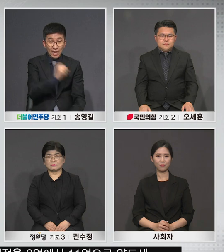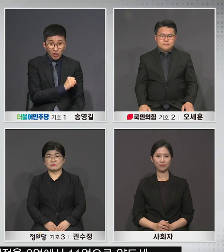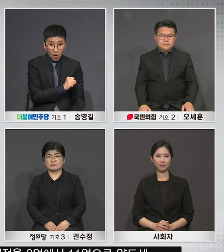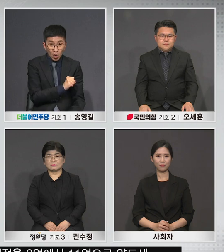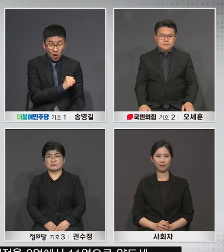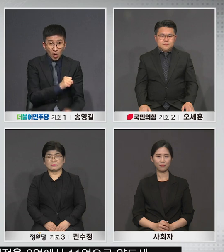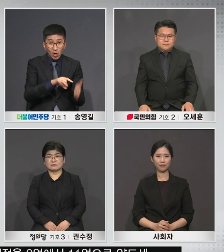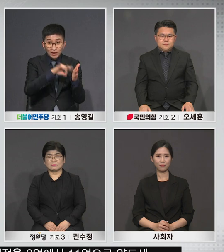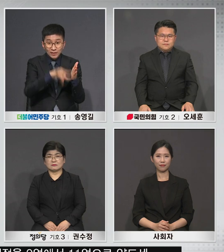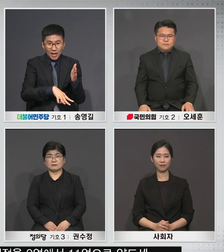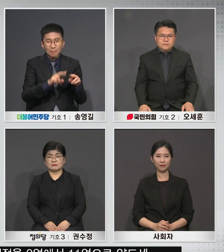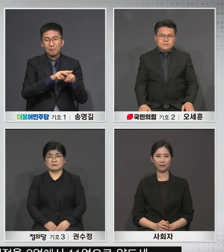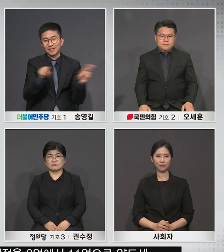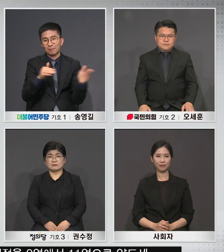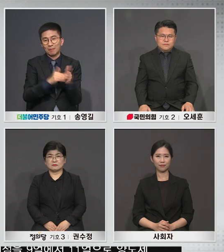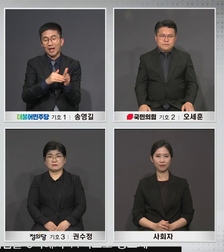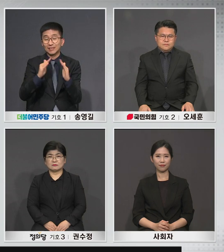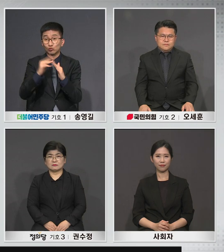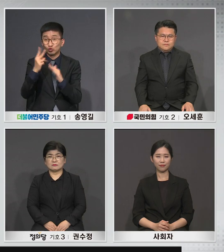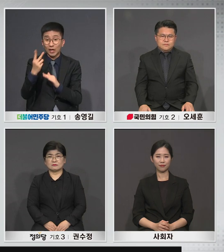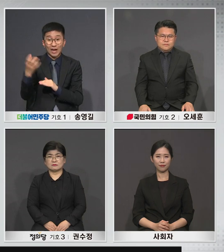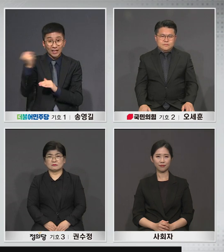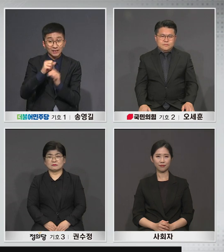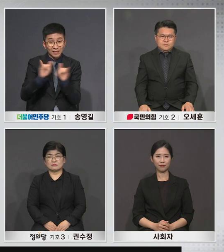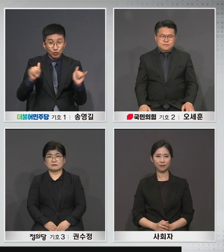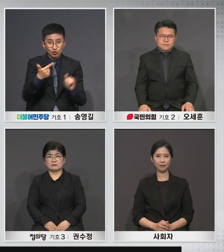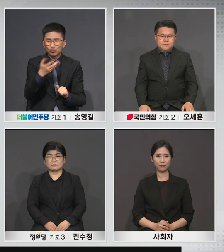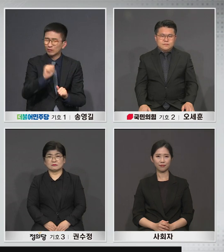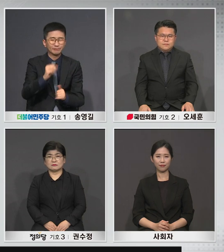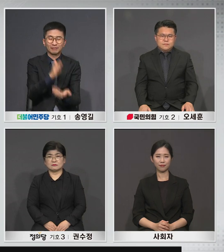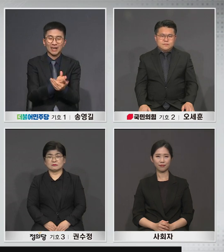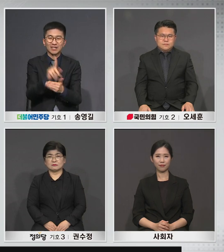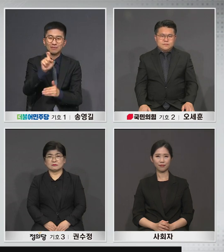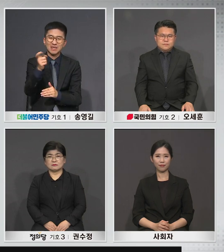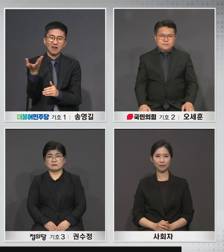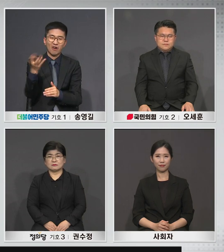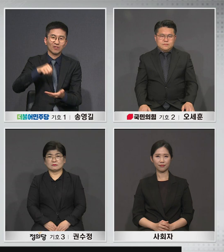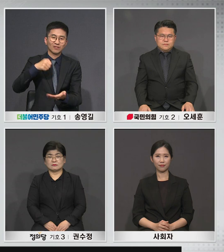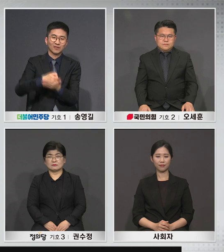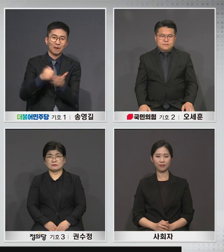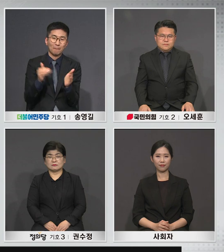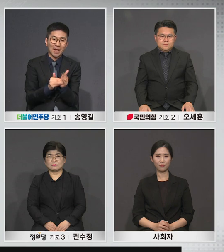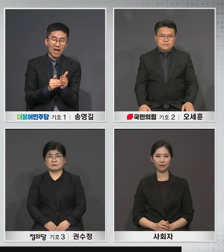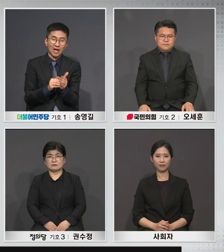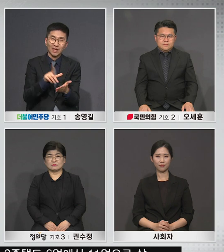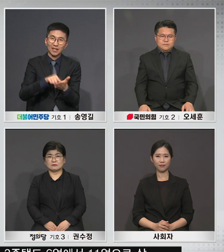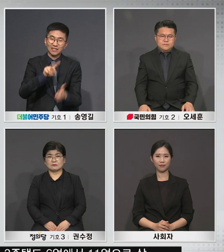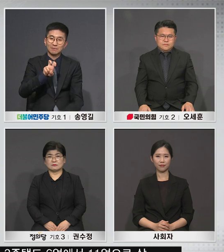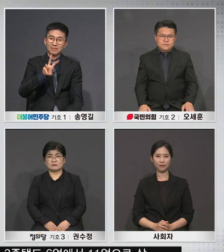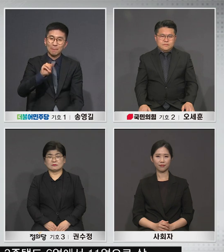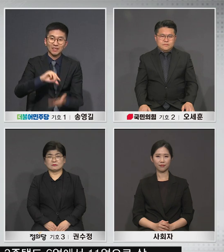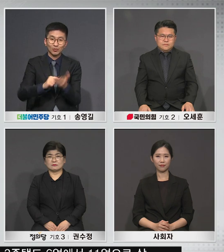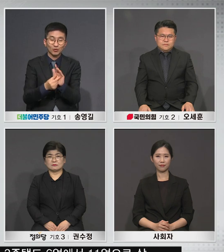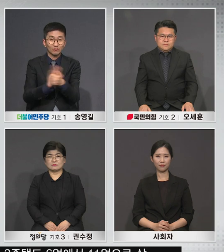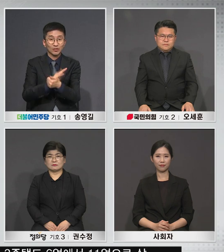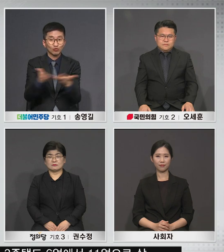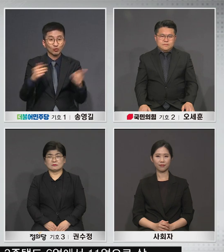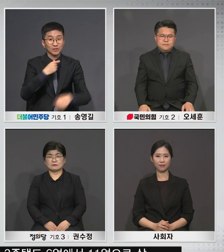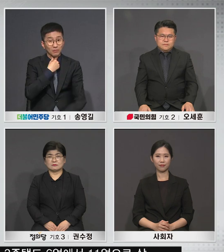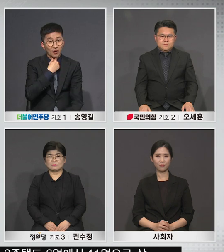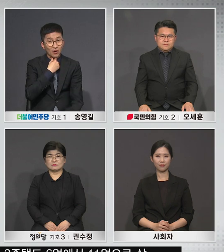조정해서 23만 명이 혜택을 받도록 하겠습니다. 재산세도 상승폭을 130에서 110으로 캡을 씌워서